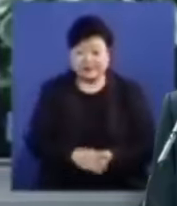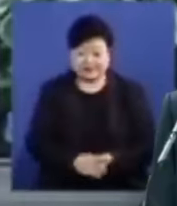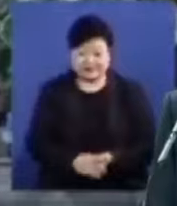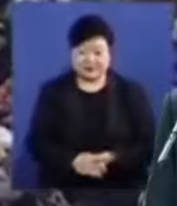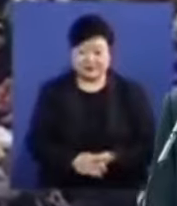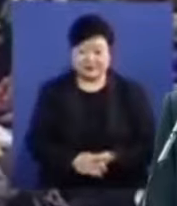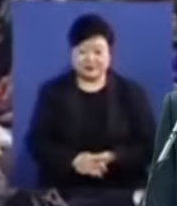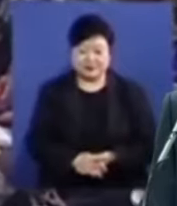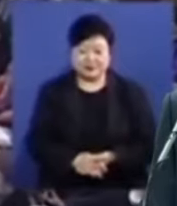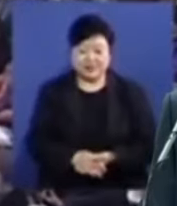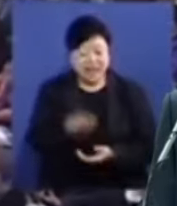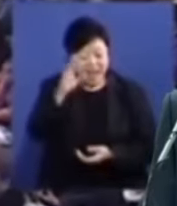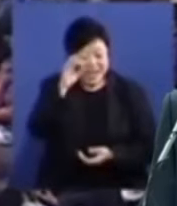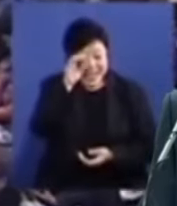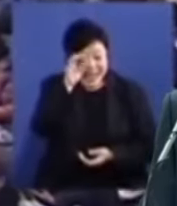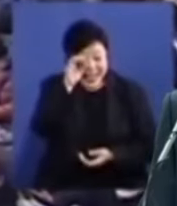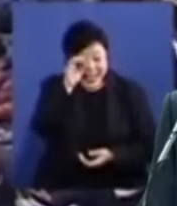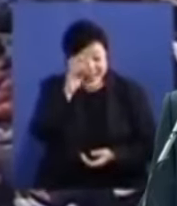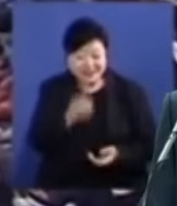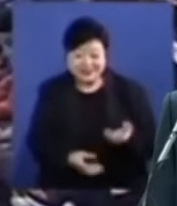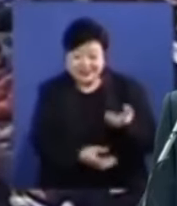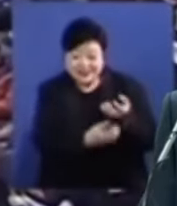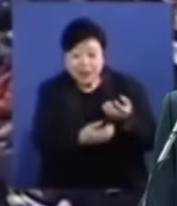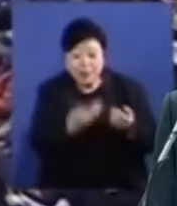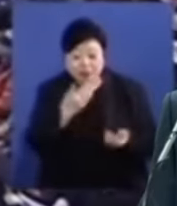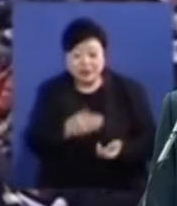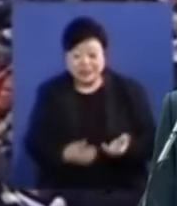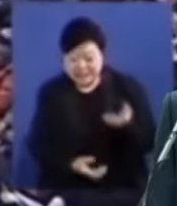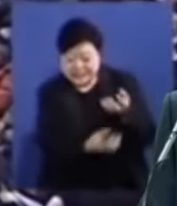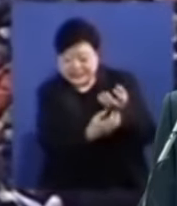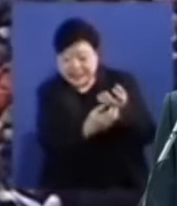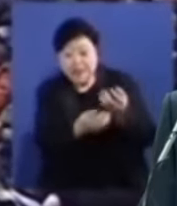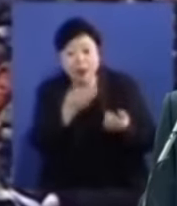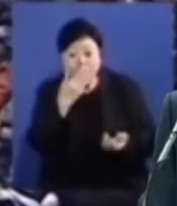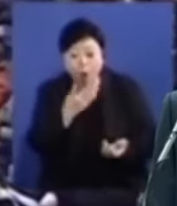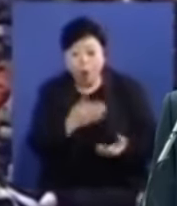먹으라. 그 다음 계란을 먹는데 계란을 그저 먹지 말고 삶아서 먹으라.